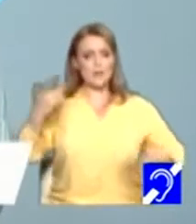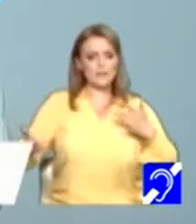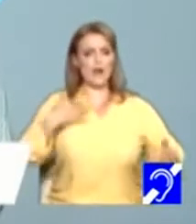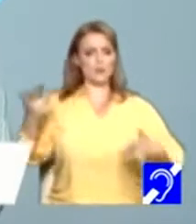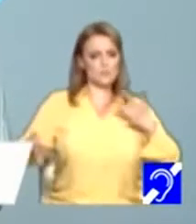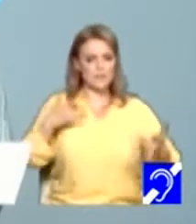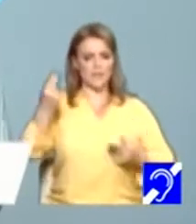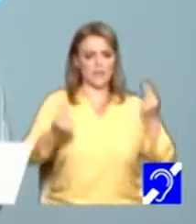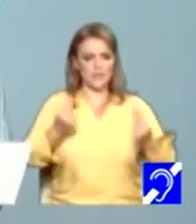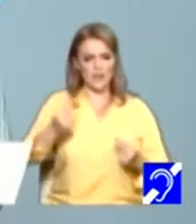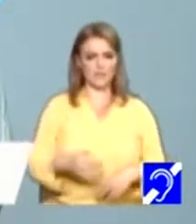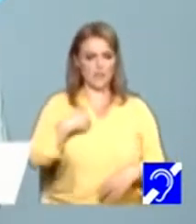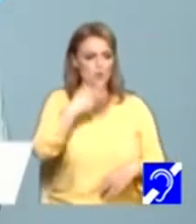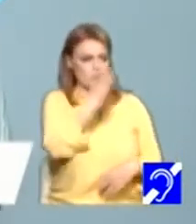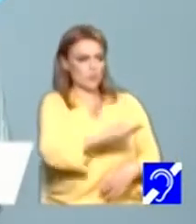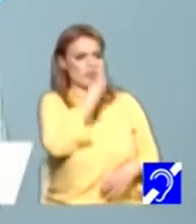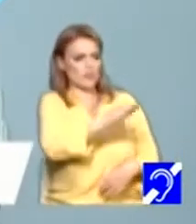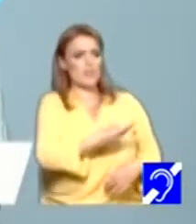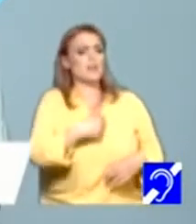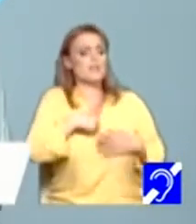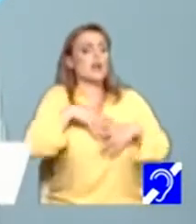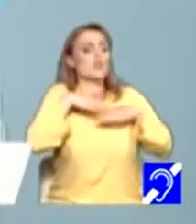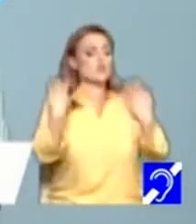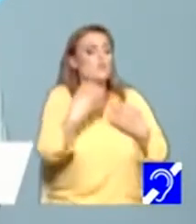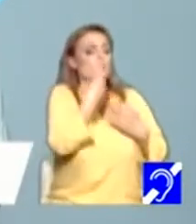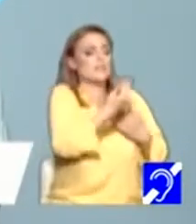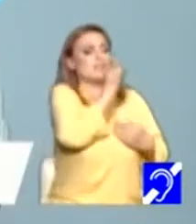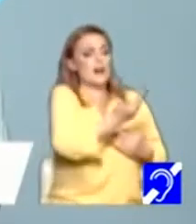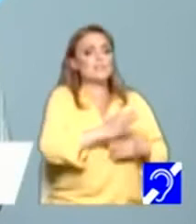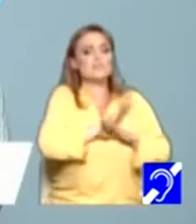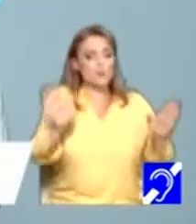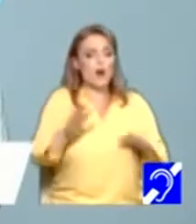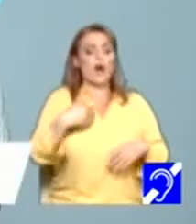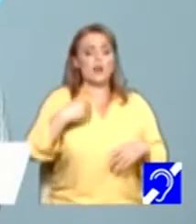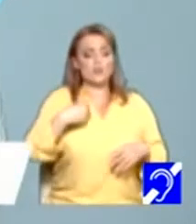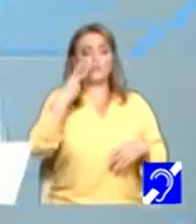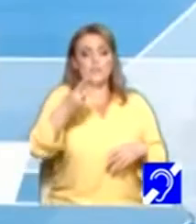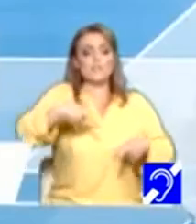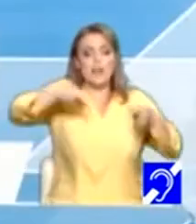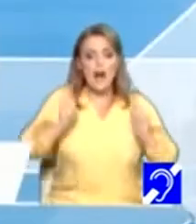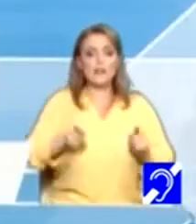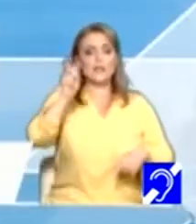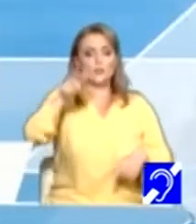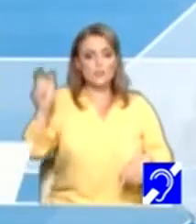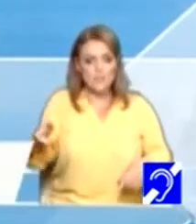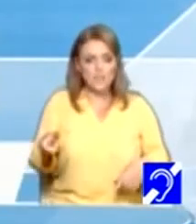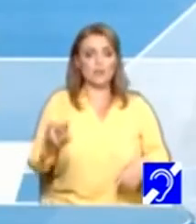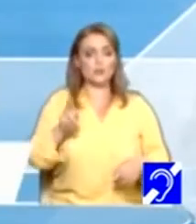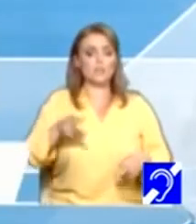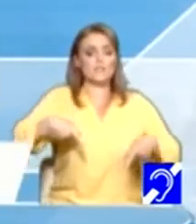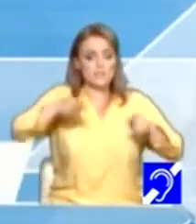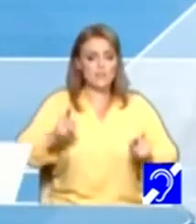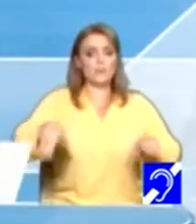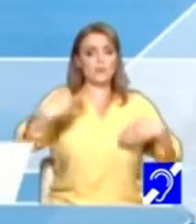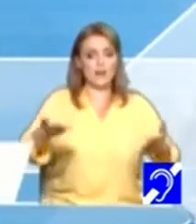văzut pe voi pe toți în aceste spectacole. Nu mai vreau. Vreau să văd oameni reali care vin cu soluții. Mai aveți timp să adresați și dumneavoastră o